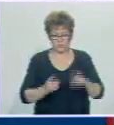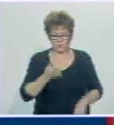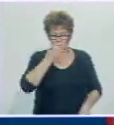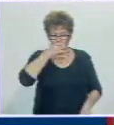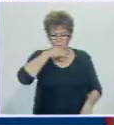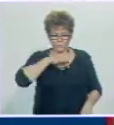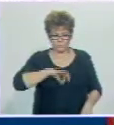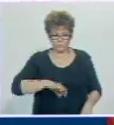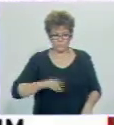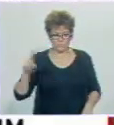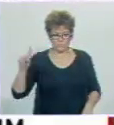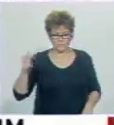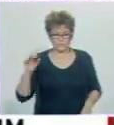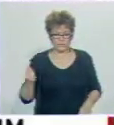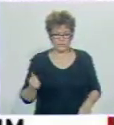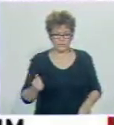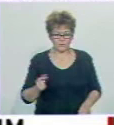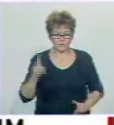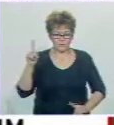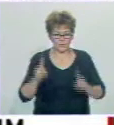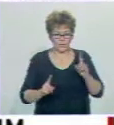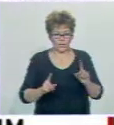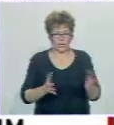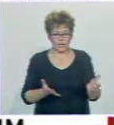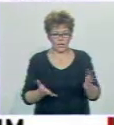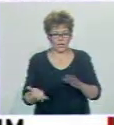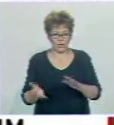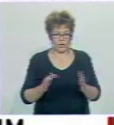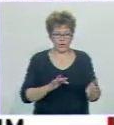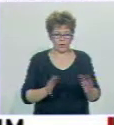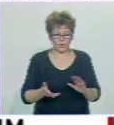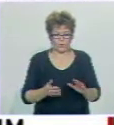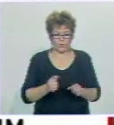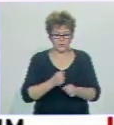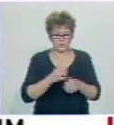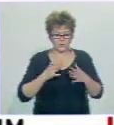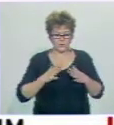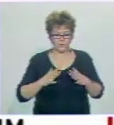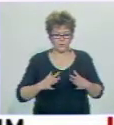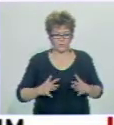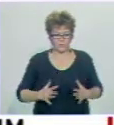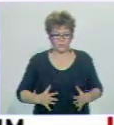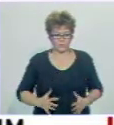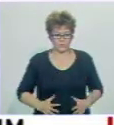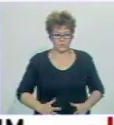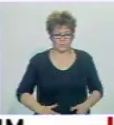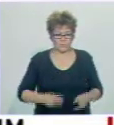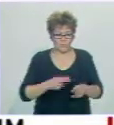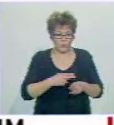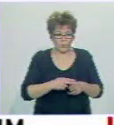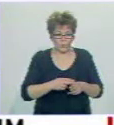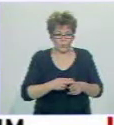intoxicație, dacă poate a fost o stare de rău cauzată de afecțiune patologică.